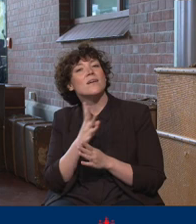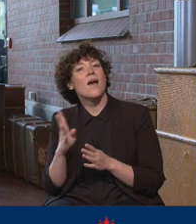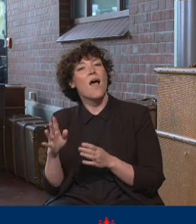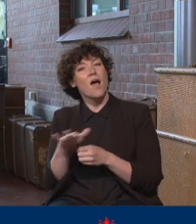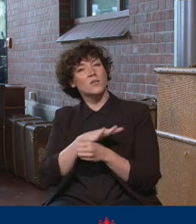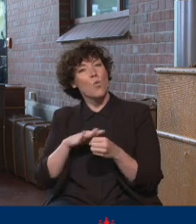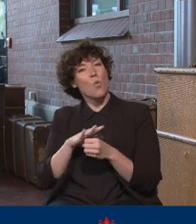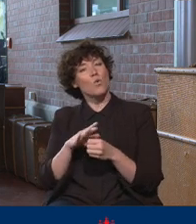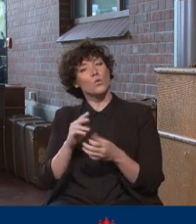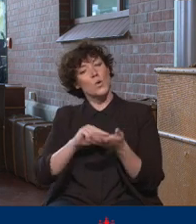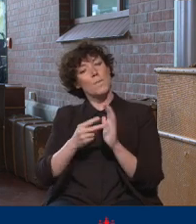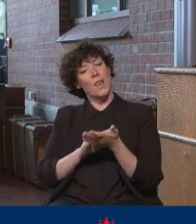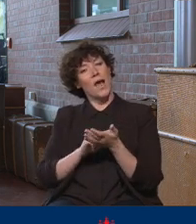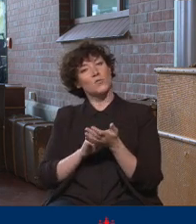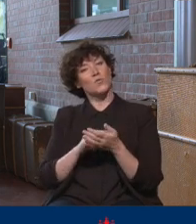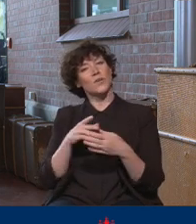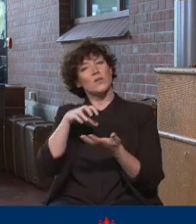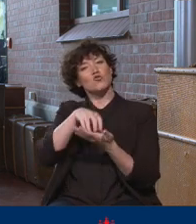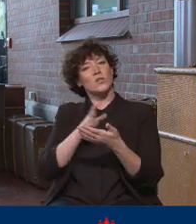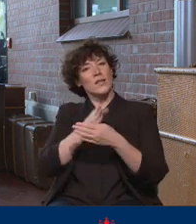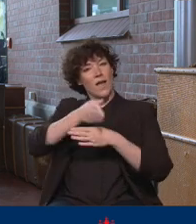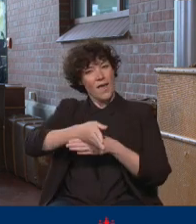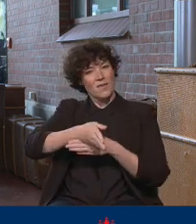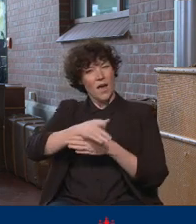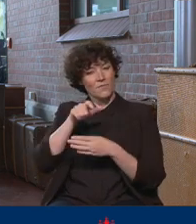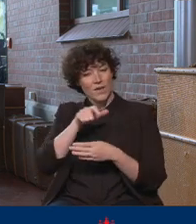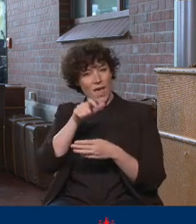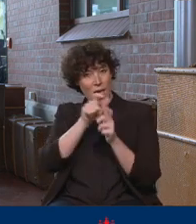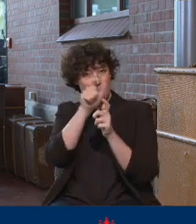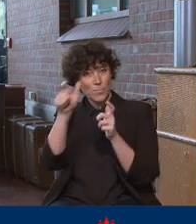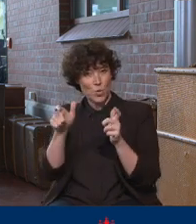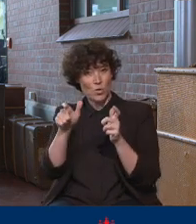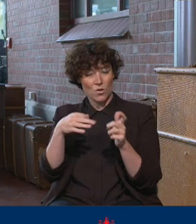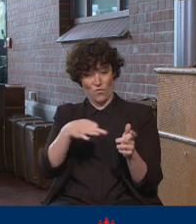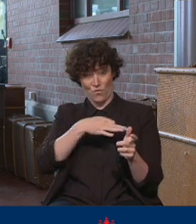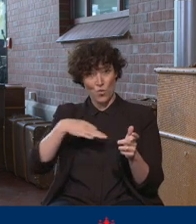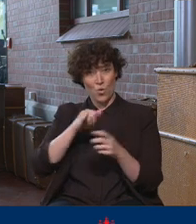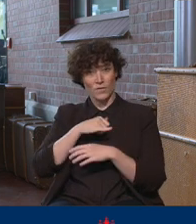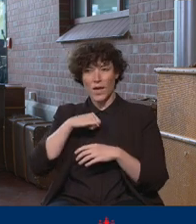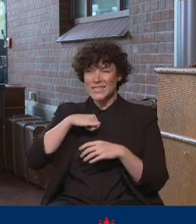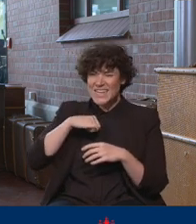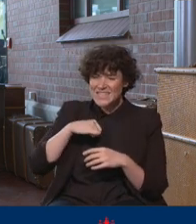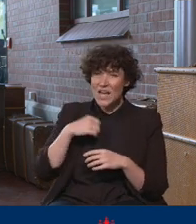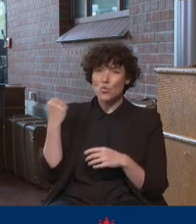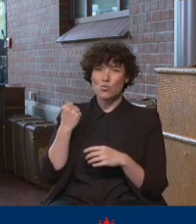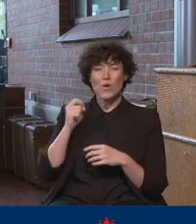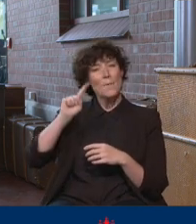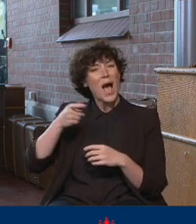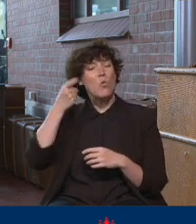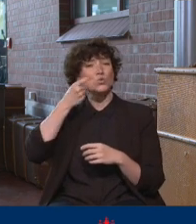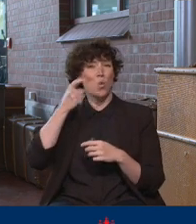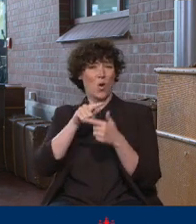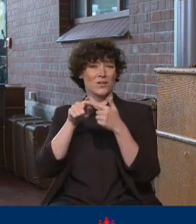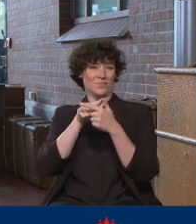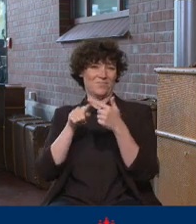planungen im stadteingang elbbrücken mit großem interesse das ist sehr wichtig für uns aber auch mit sorge weil wir